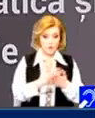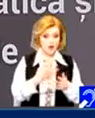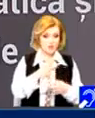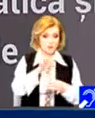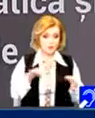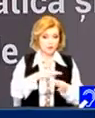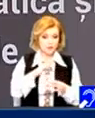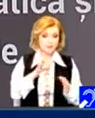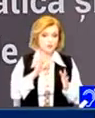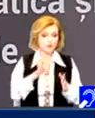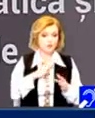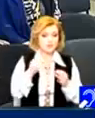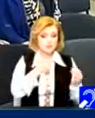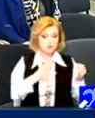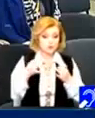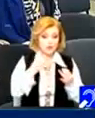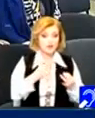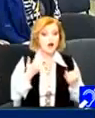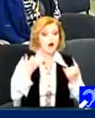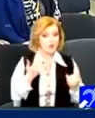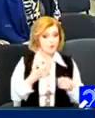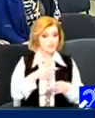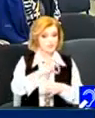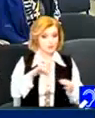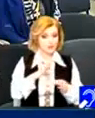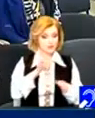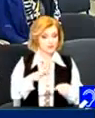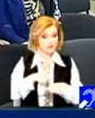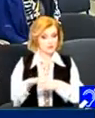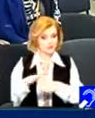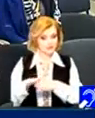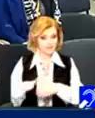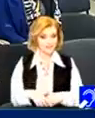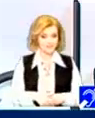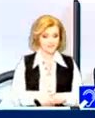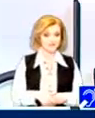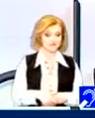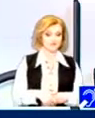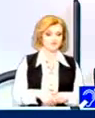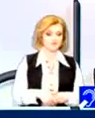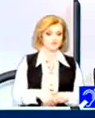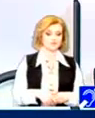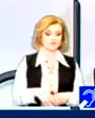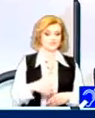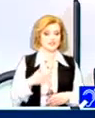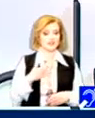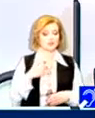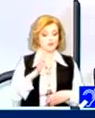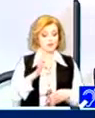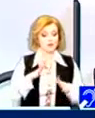discutate la nivel de politici educaționale, acum vor fi și implementate. În cazul dat vom lucra mai aproape de beneficiari, adică cu profesori, cu